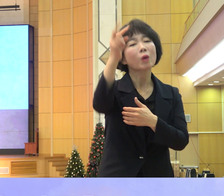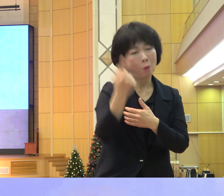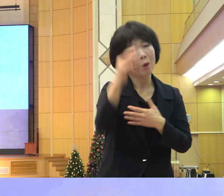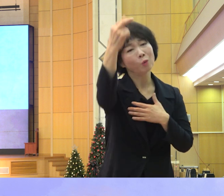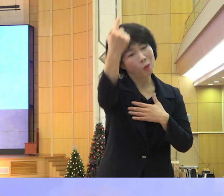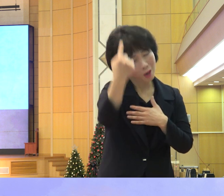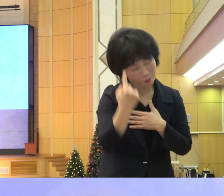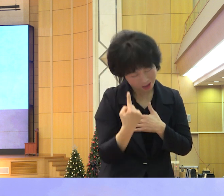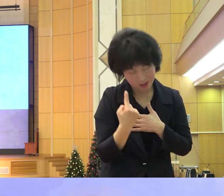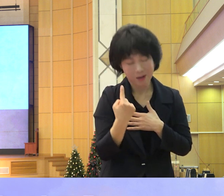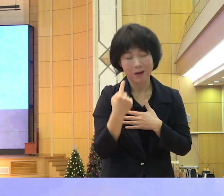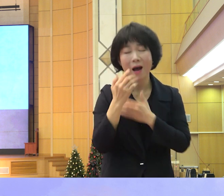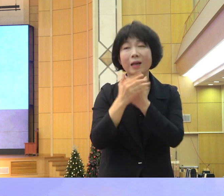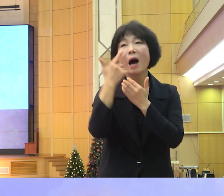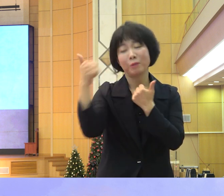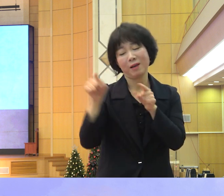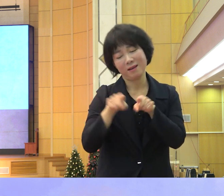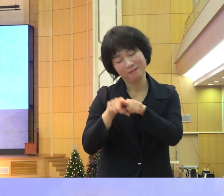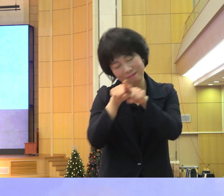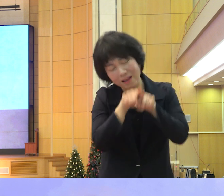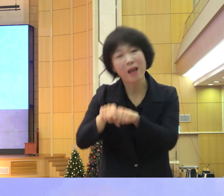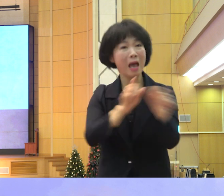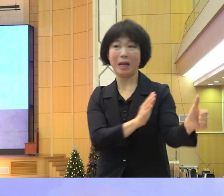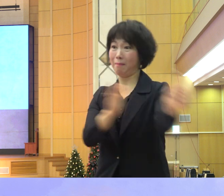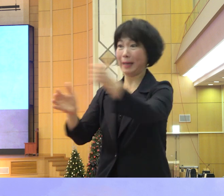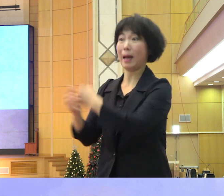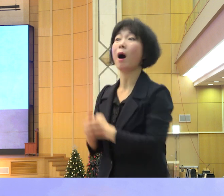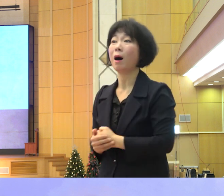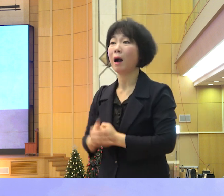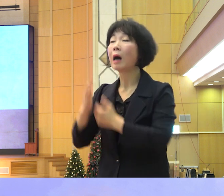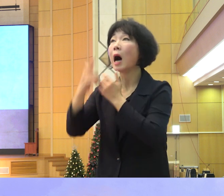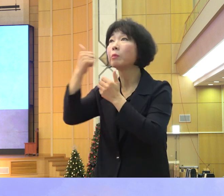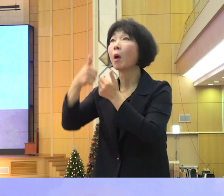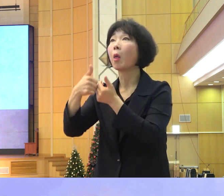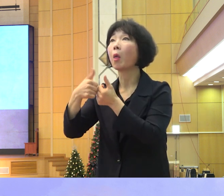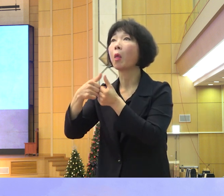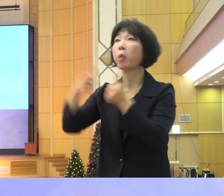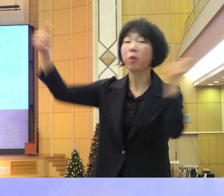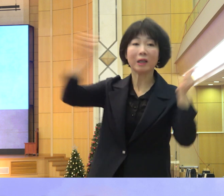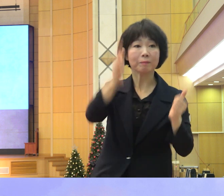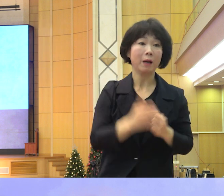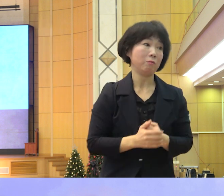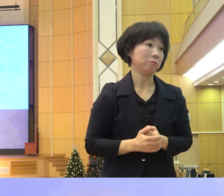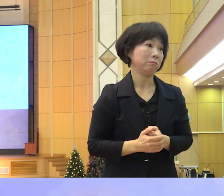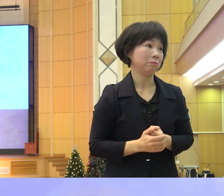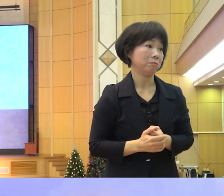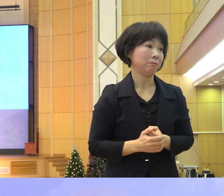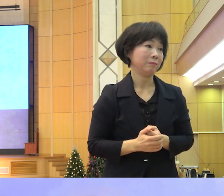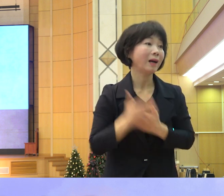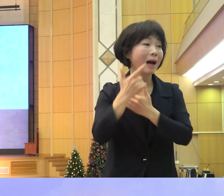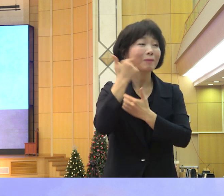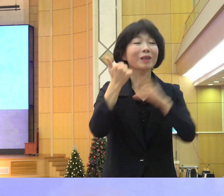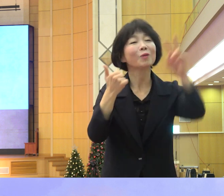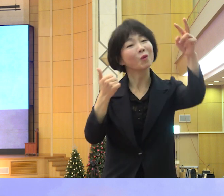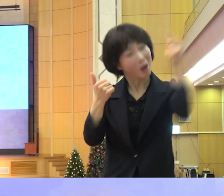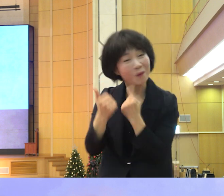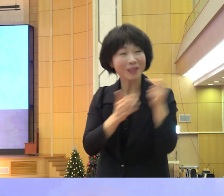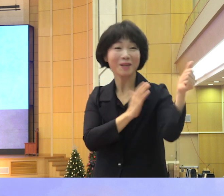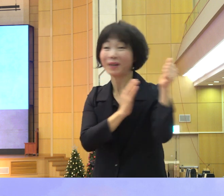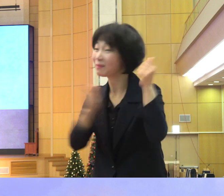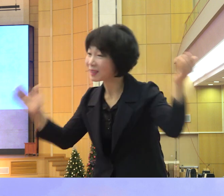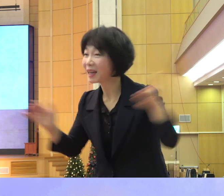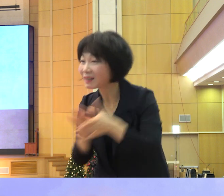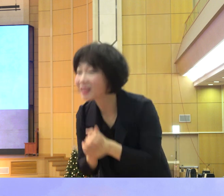돌아와요 부산항에 그러듯이 교회로 돌아와요. 하나님 아버지께로 돌아와요.